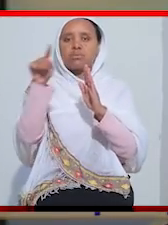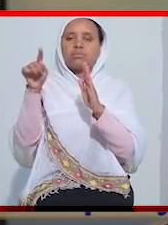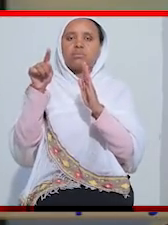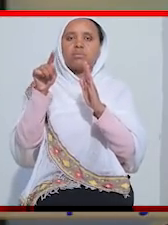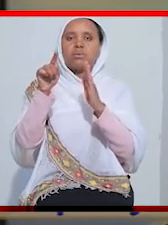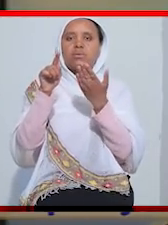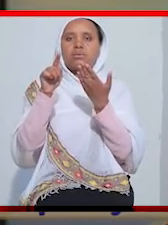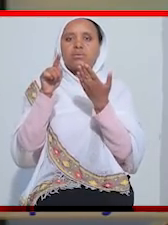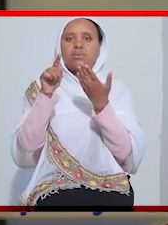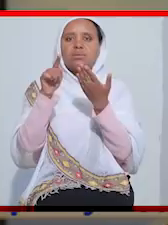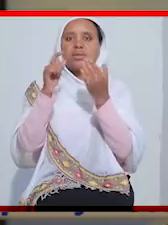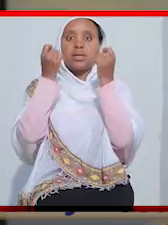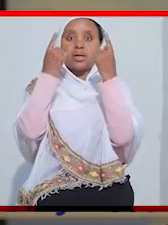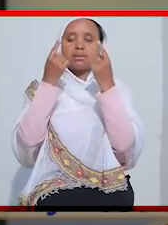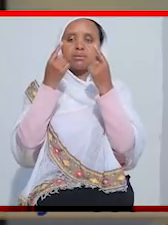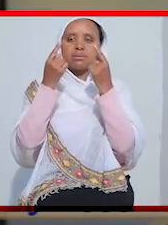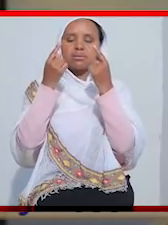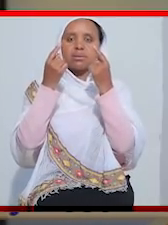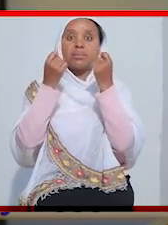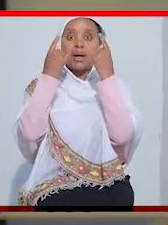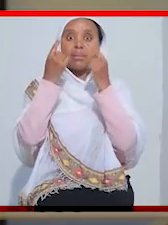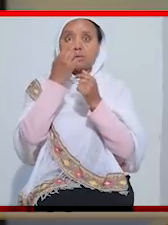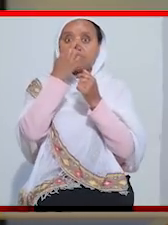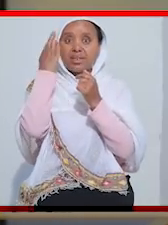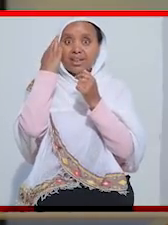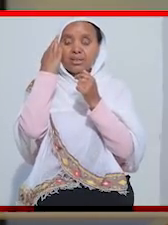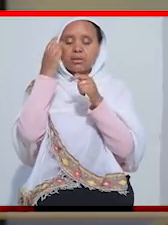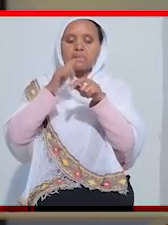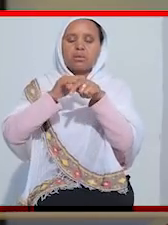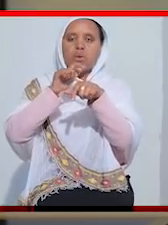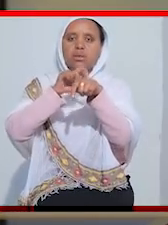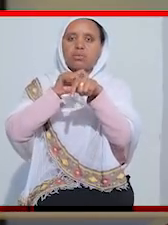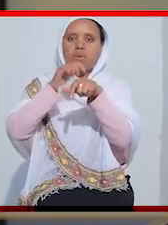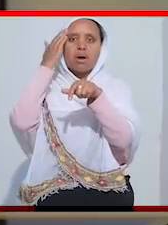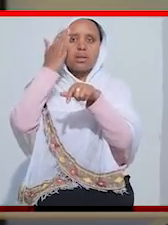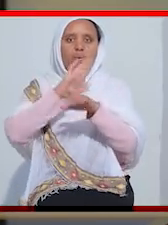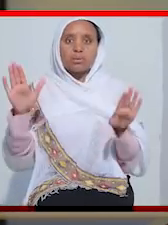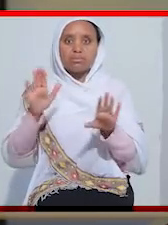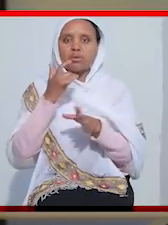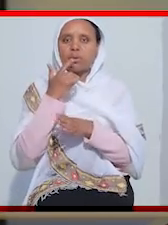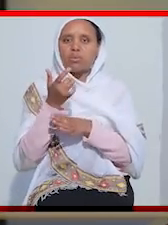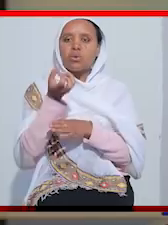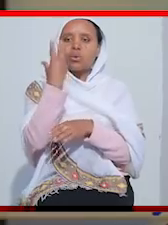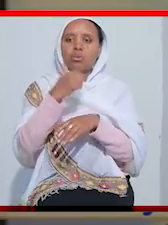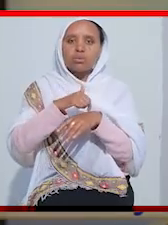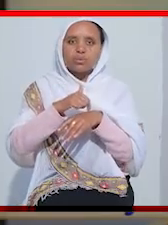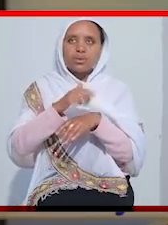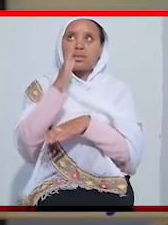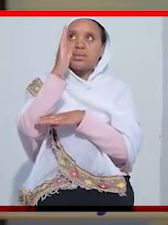ይታምሩ አንትሙ ለታወ ሰዓታ ተግተን የምንተጋበት ምክንያት ሰዓቷና ጊዜው አይታወቅም ነው ሚል ብዙ